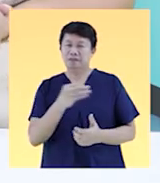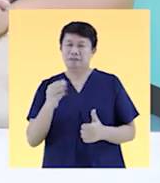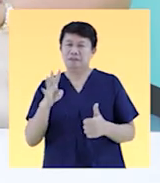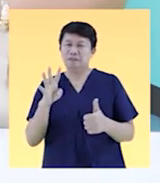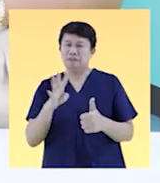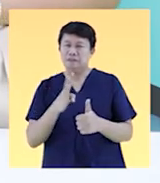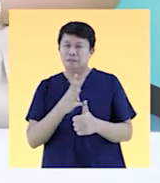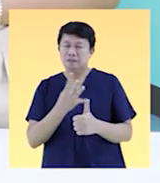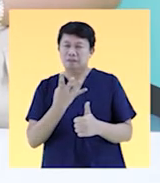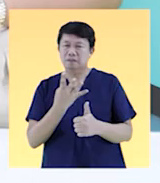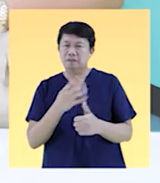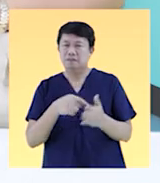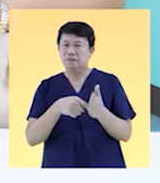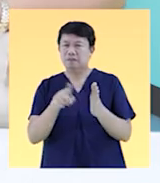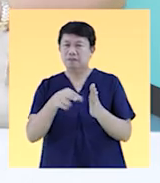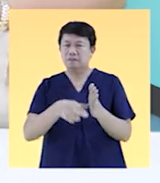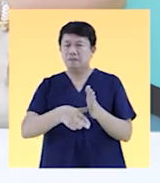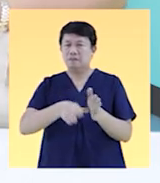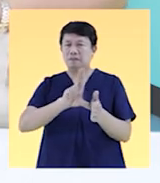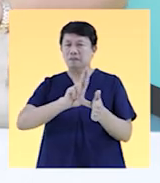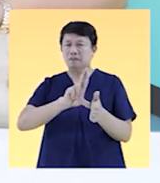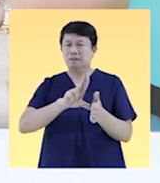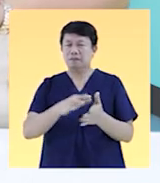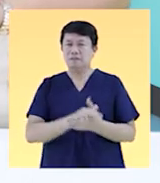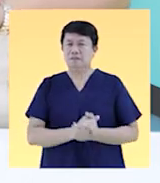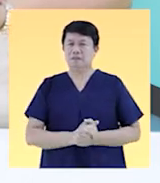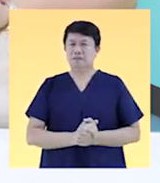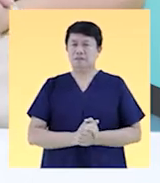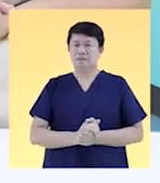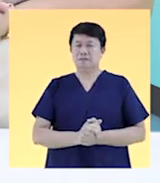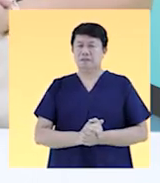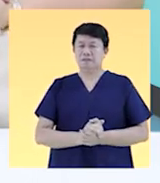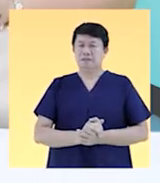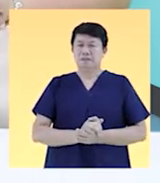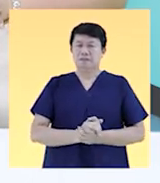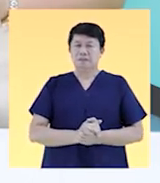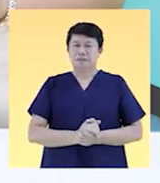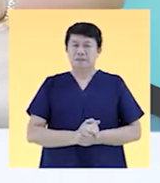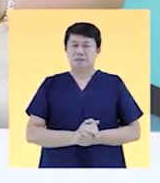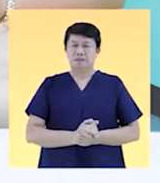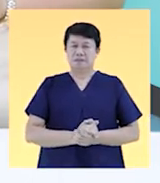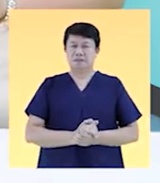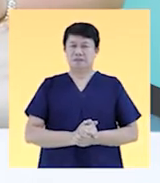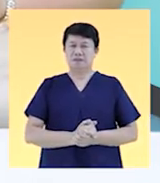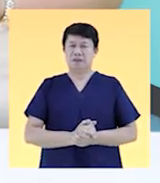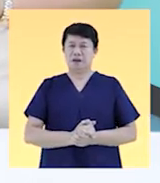At step 4. Check or look back.